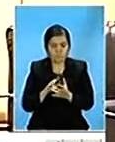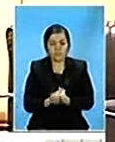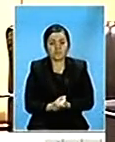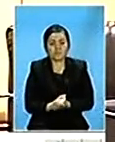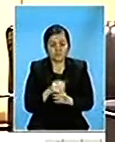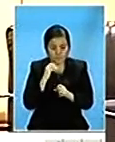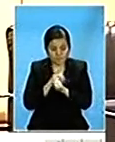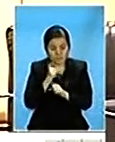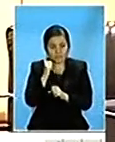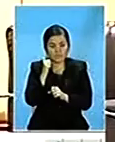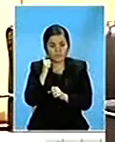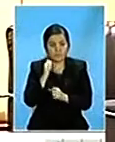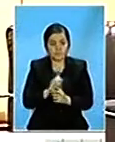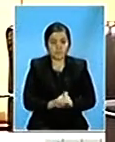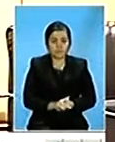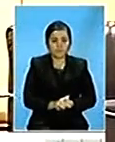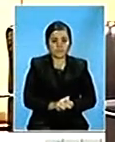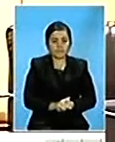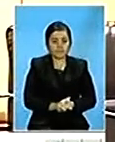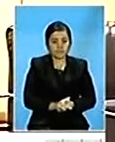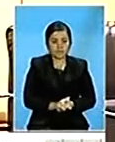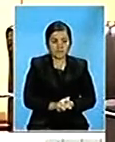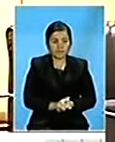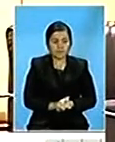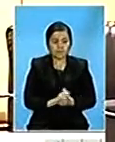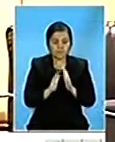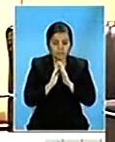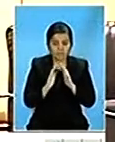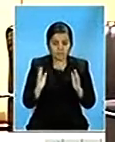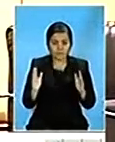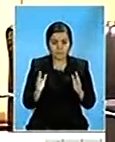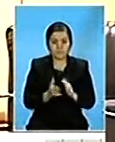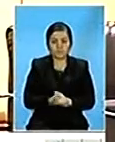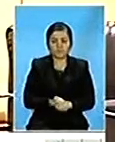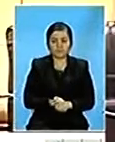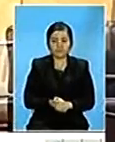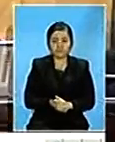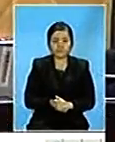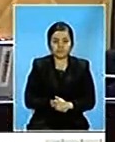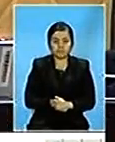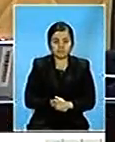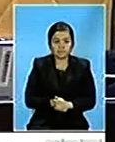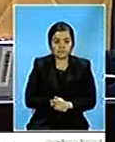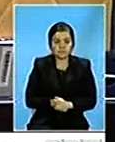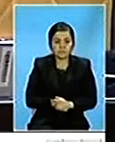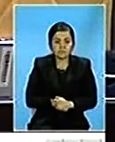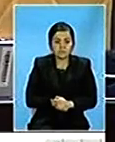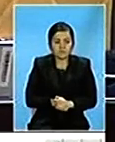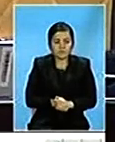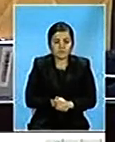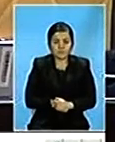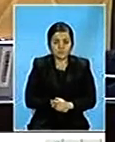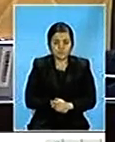ำให้ดีในในไม่กี่วันนะครับ ครับ ขอบคุณครับ ขอบคุณครับครับ